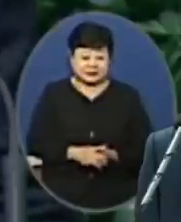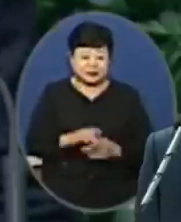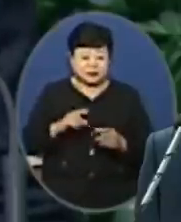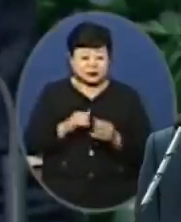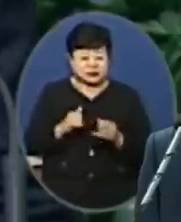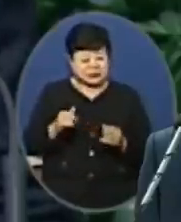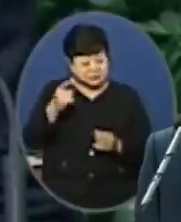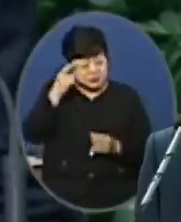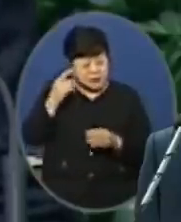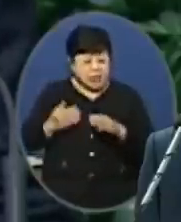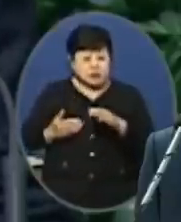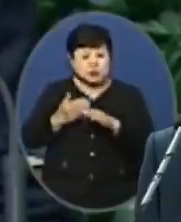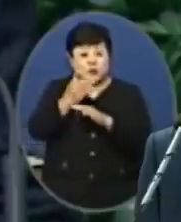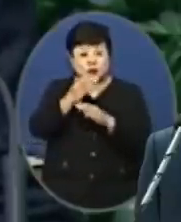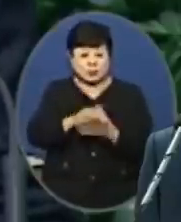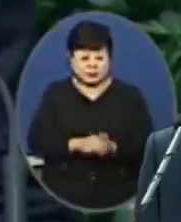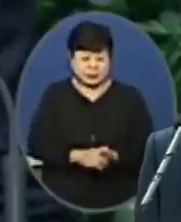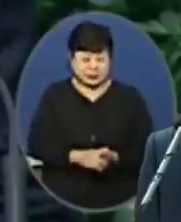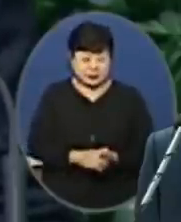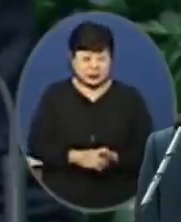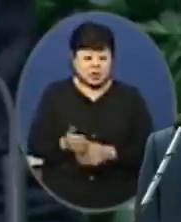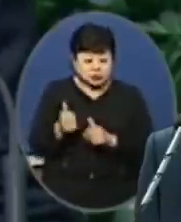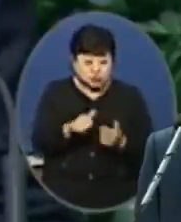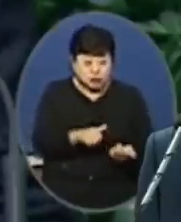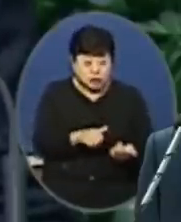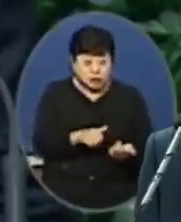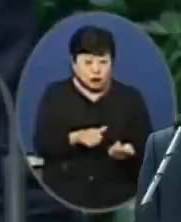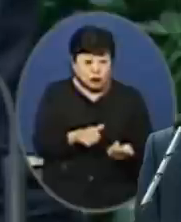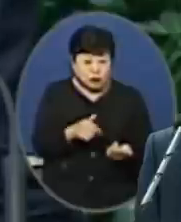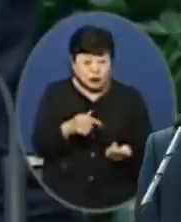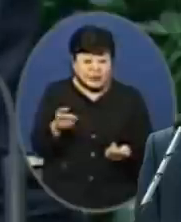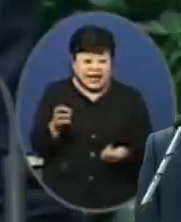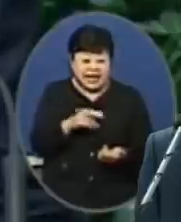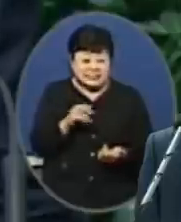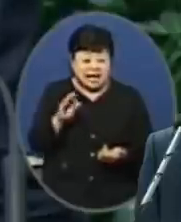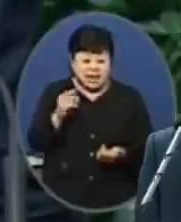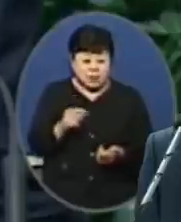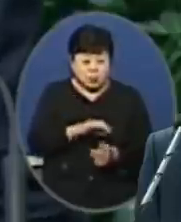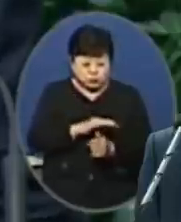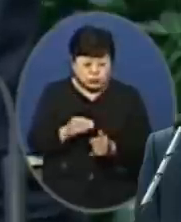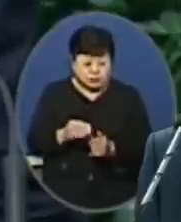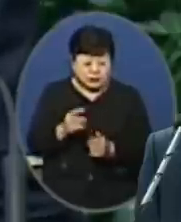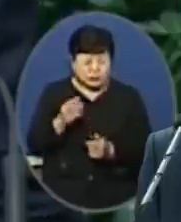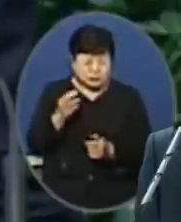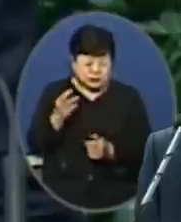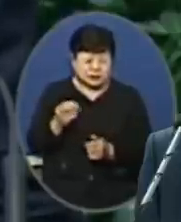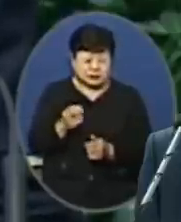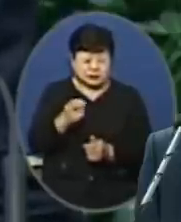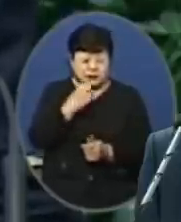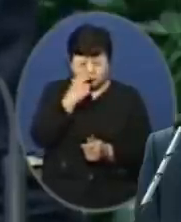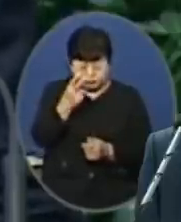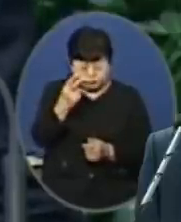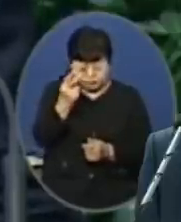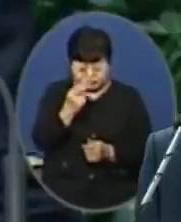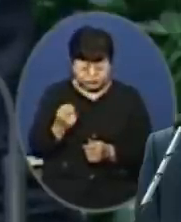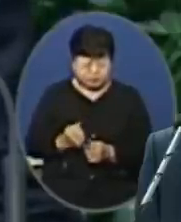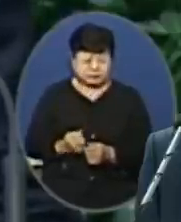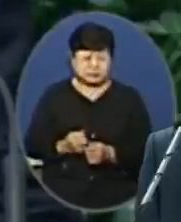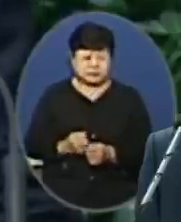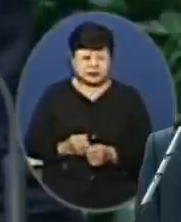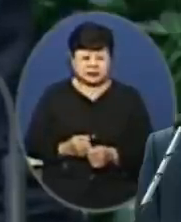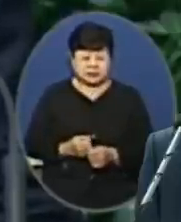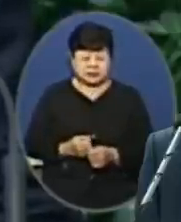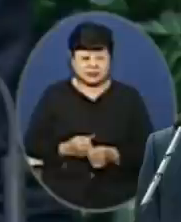보통 상상할 수 없는 일임이 있습니다. 죽어서 나사로가 무덤에 들어간 지 나흘이 되어 썩은 냄새가 납니다.